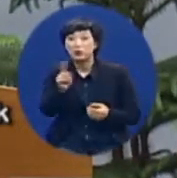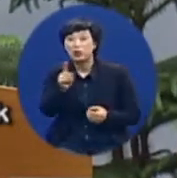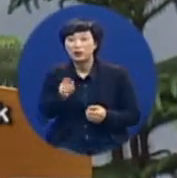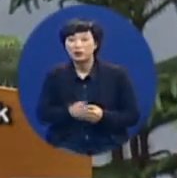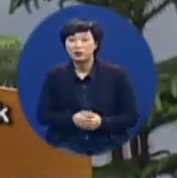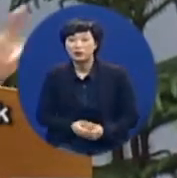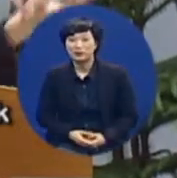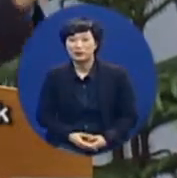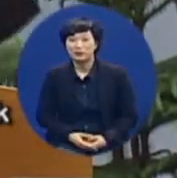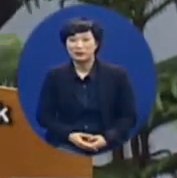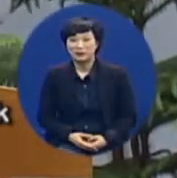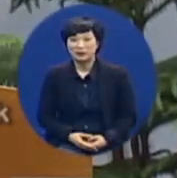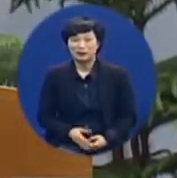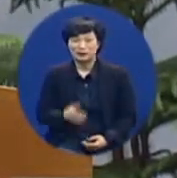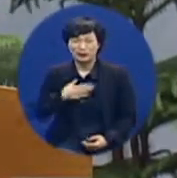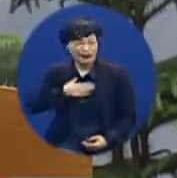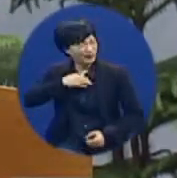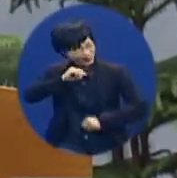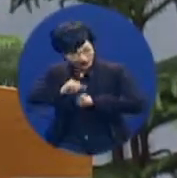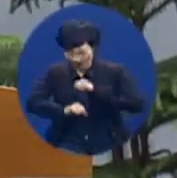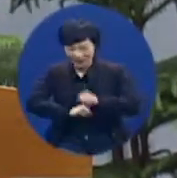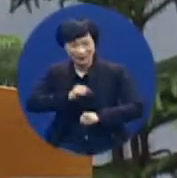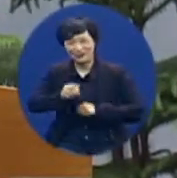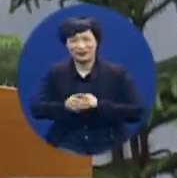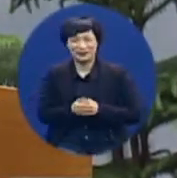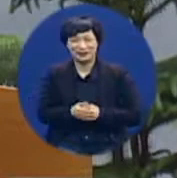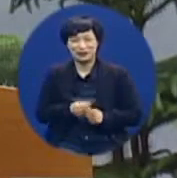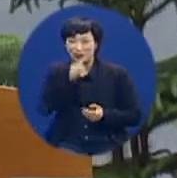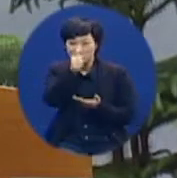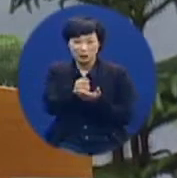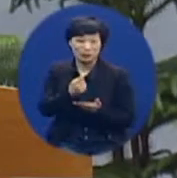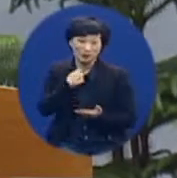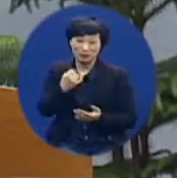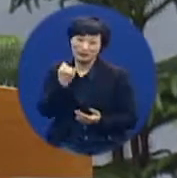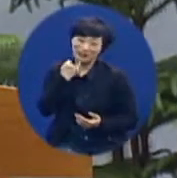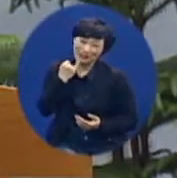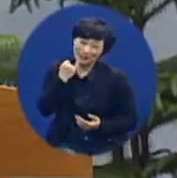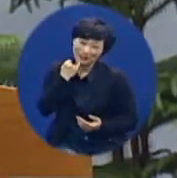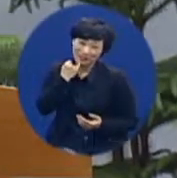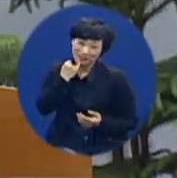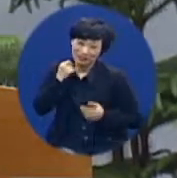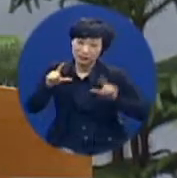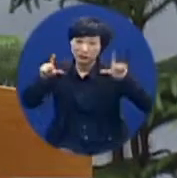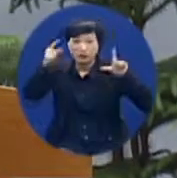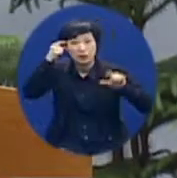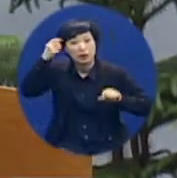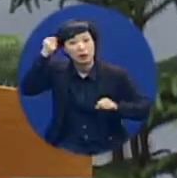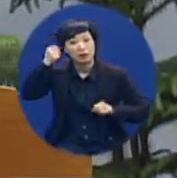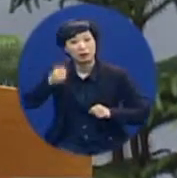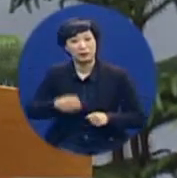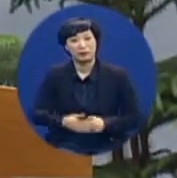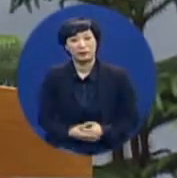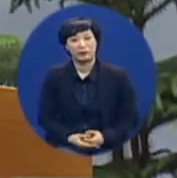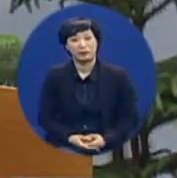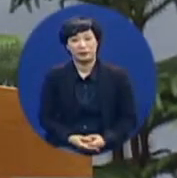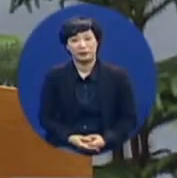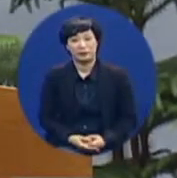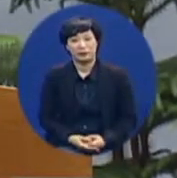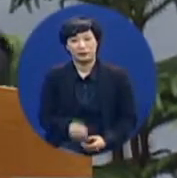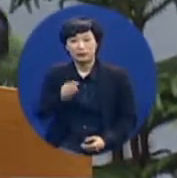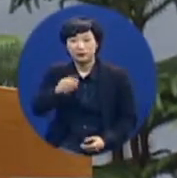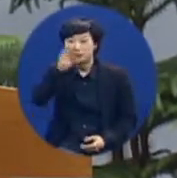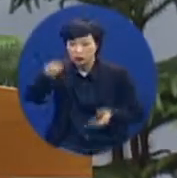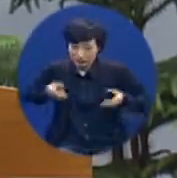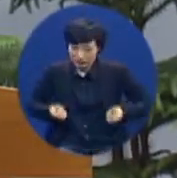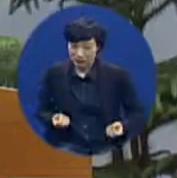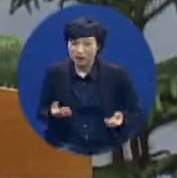마치 내가 자유 하게 죄를 져도 괜찮은 것처럼 그래도 그날은